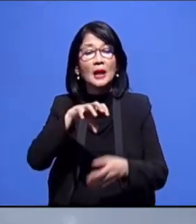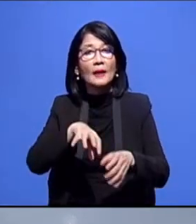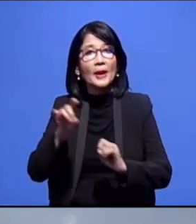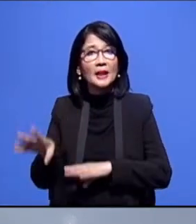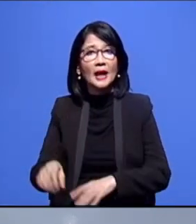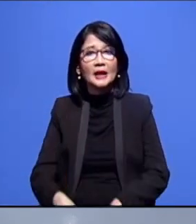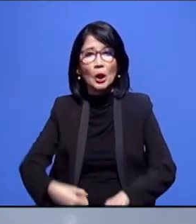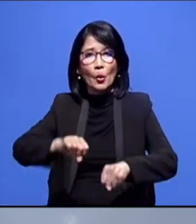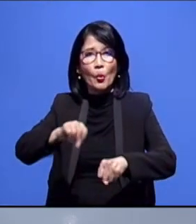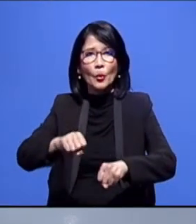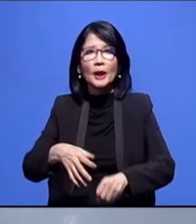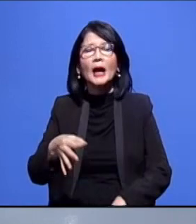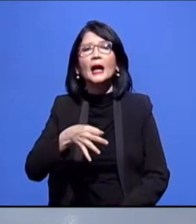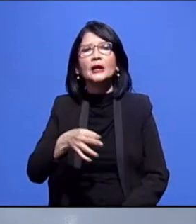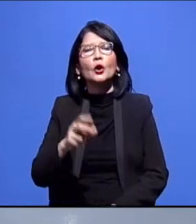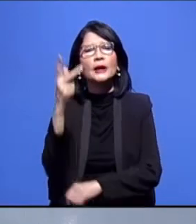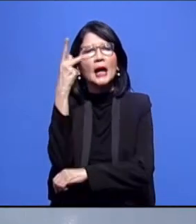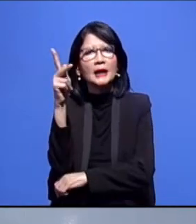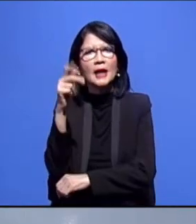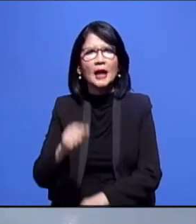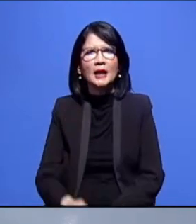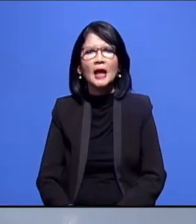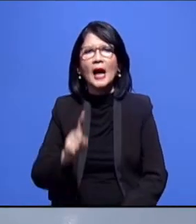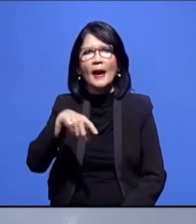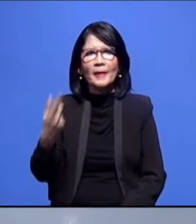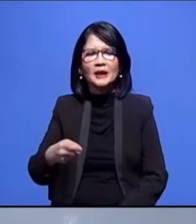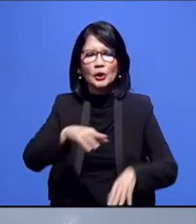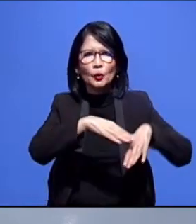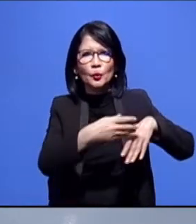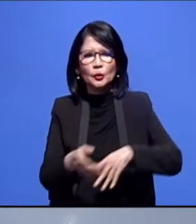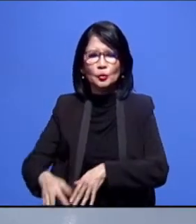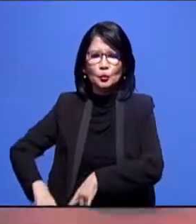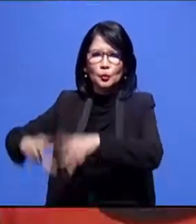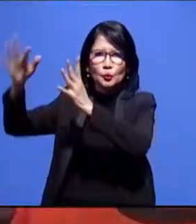seorang pemotor di Kendal, Jawa Tengah ditemukan tewas terseret arus banjir bandang.